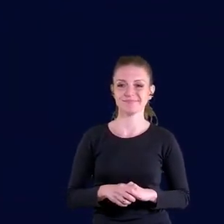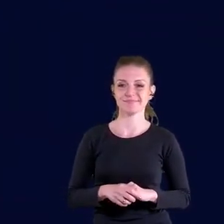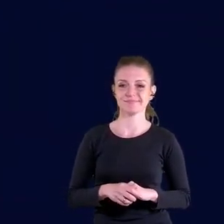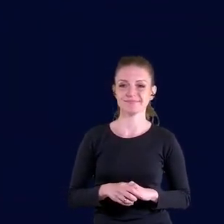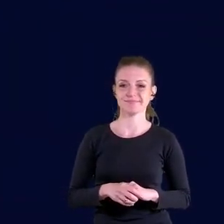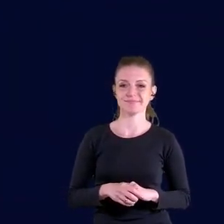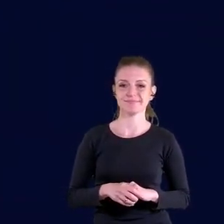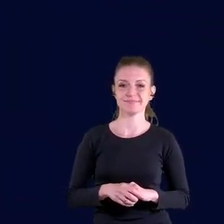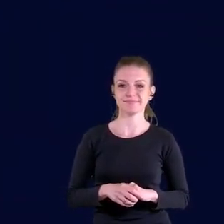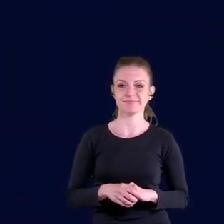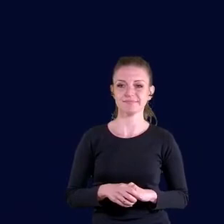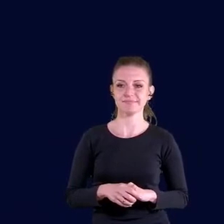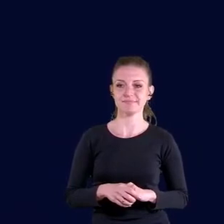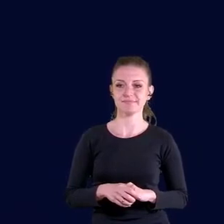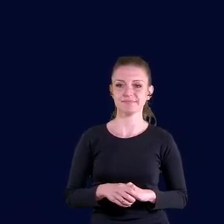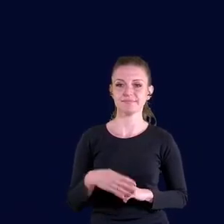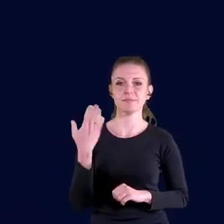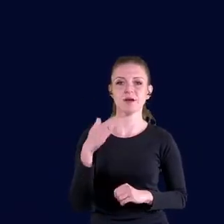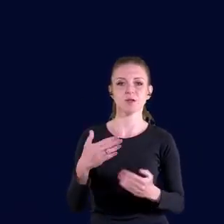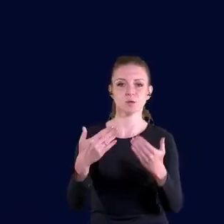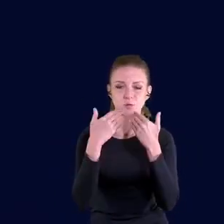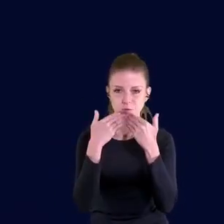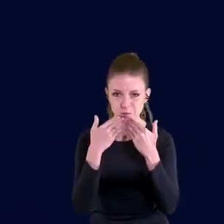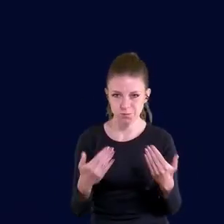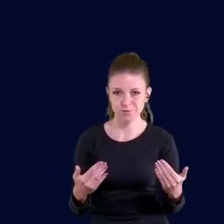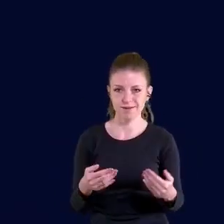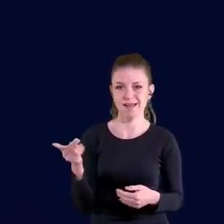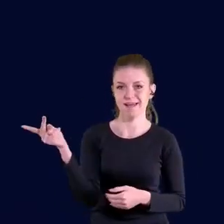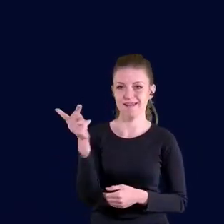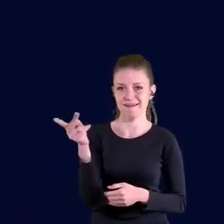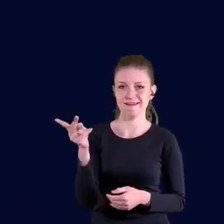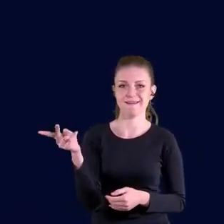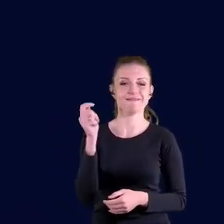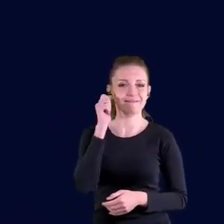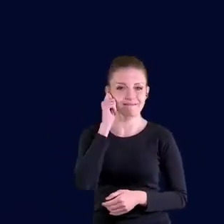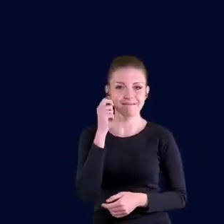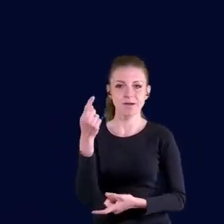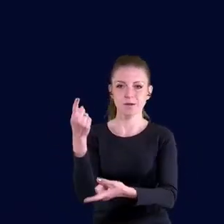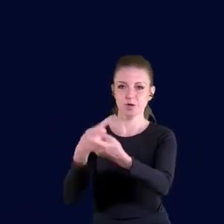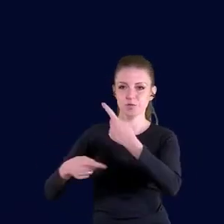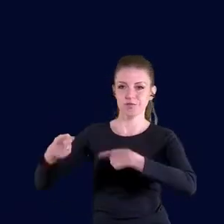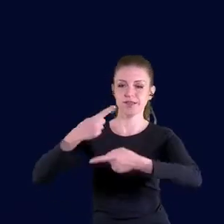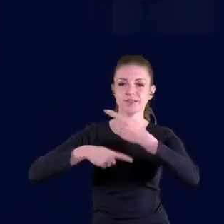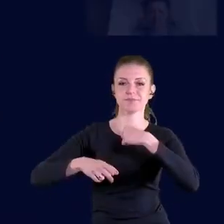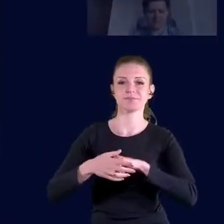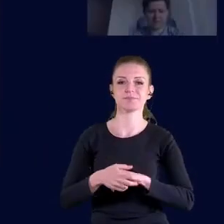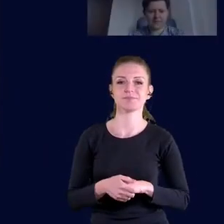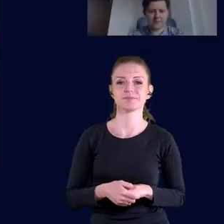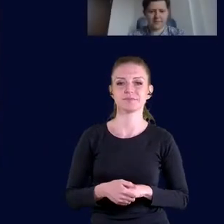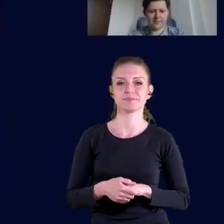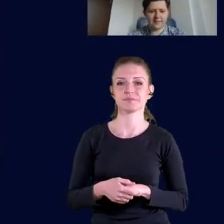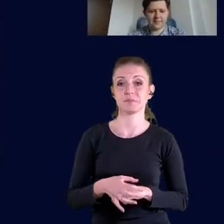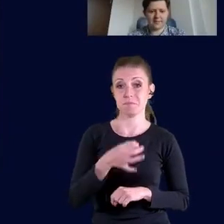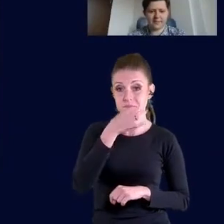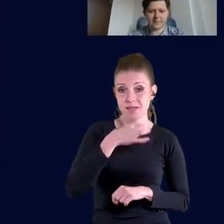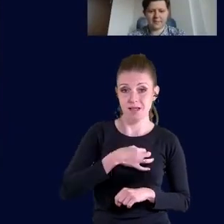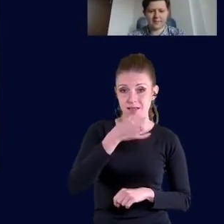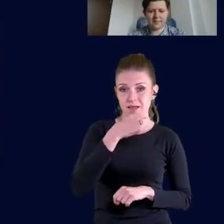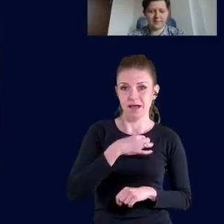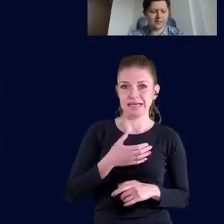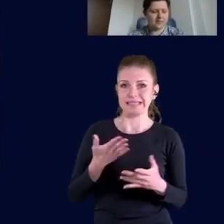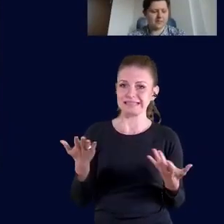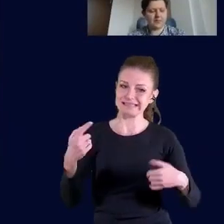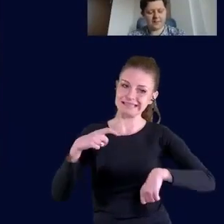to bardzo dziękuję panią jeżeli chodzi o pytania No to niestety